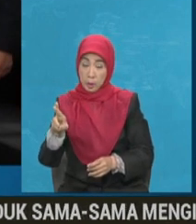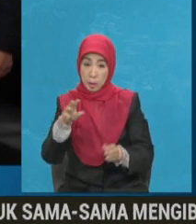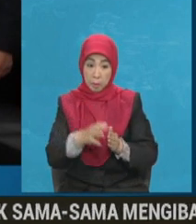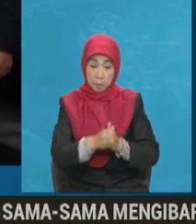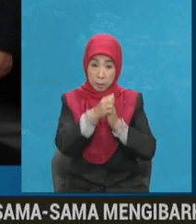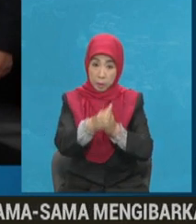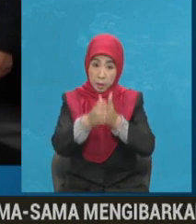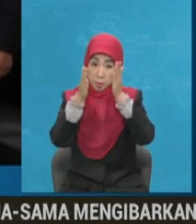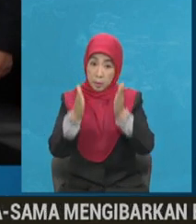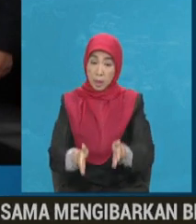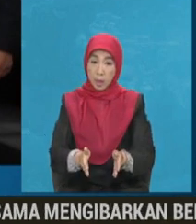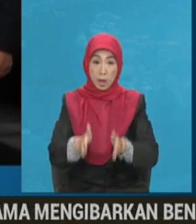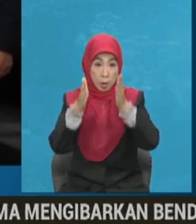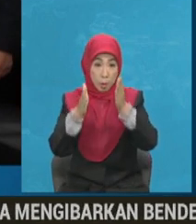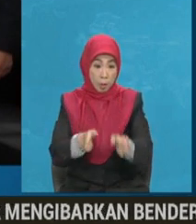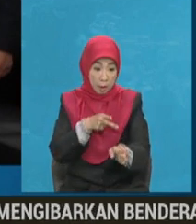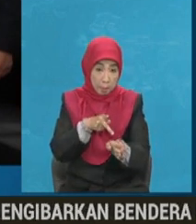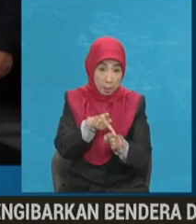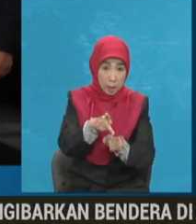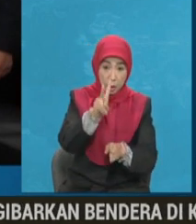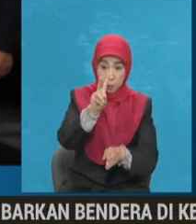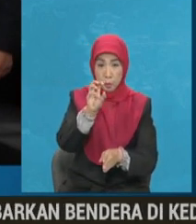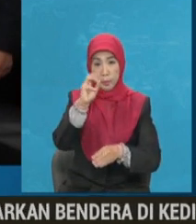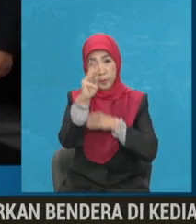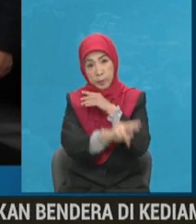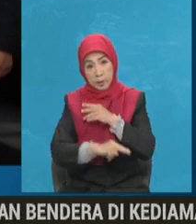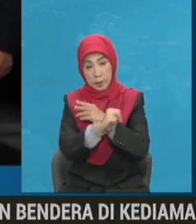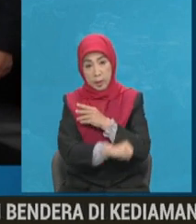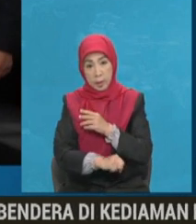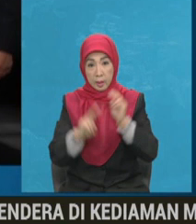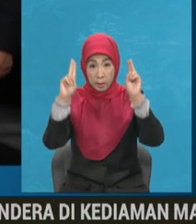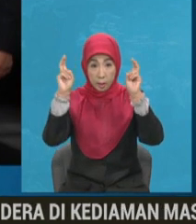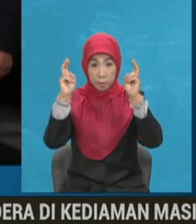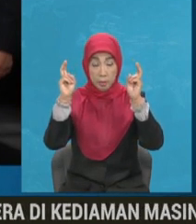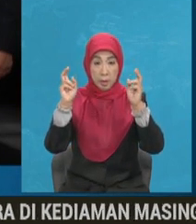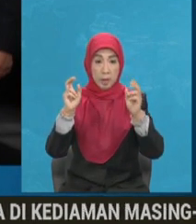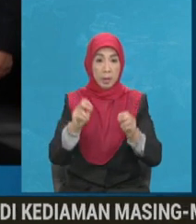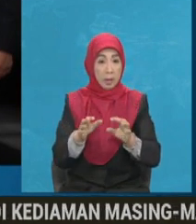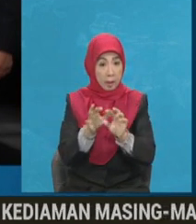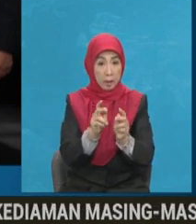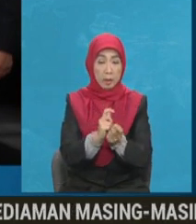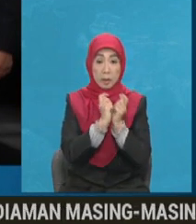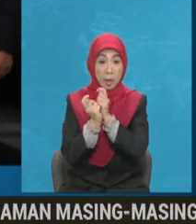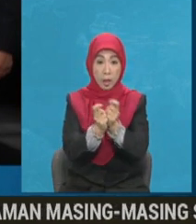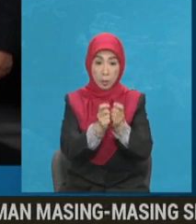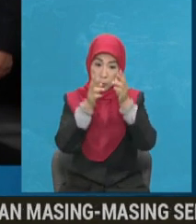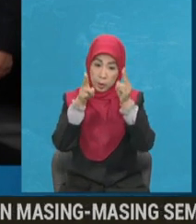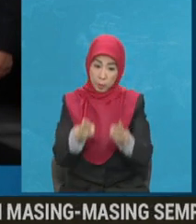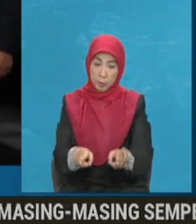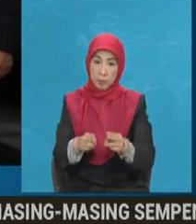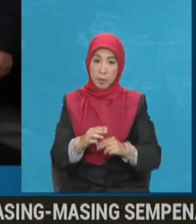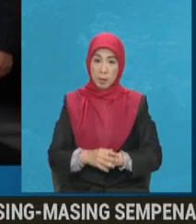pemimpin dan cendekiawan Islam dari 20 negara tema seminar tahun ini kesatuan Ummah